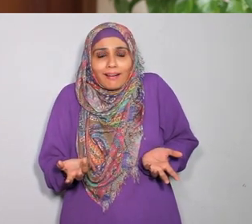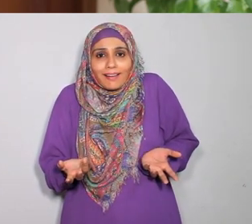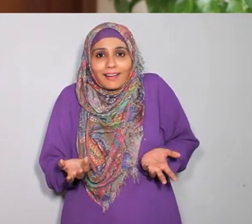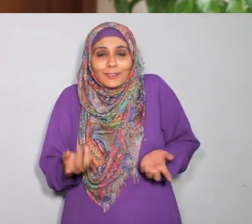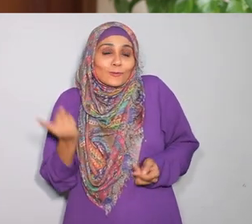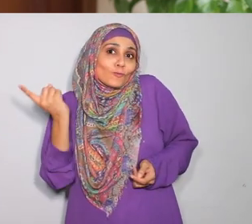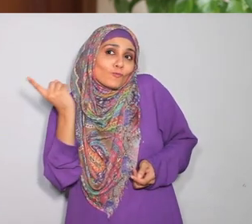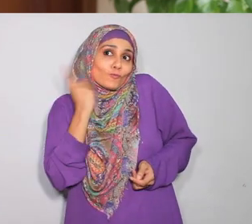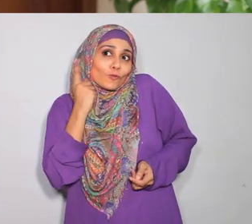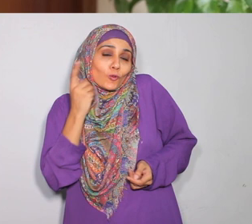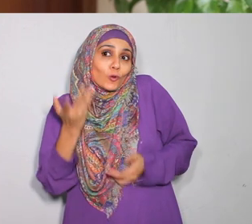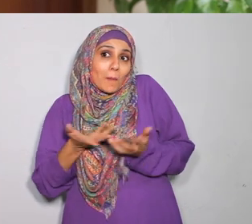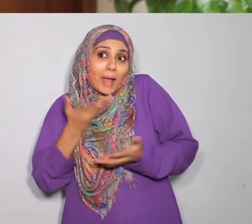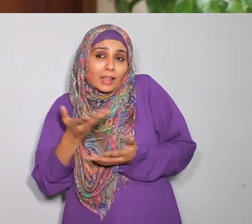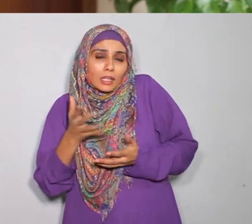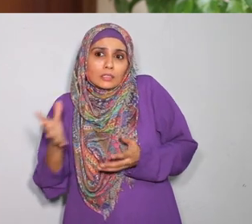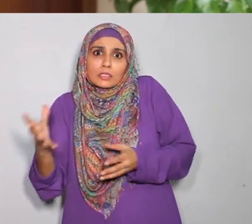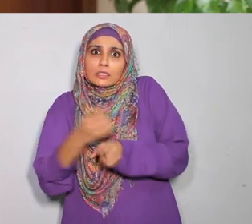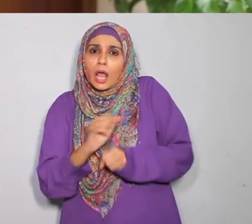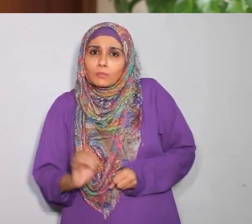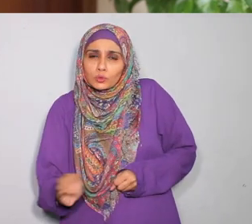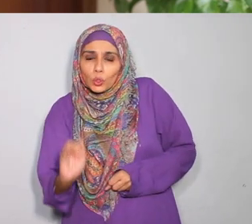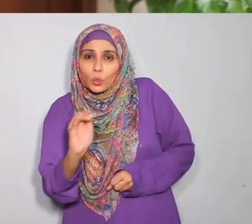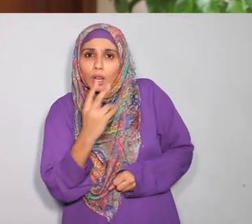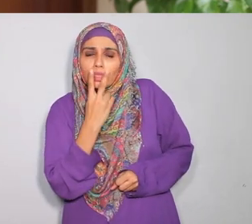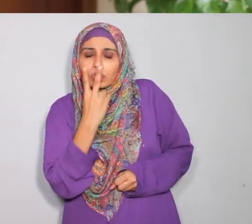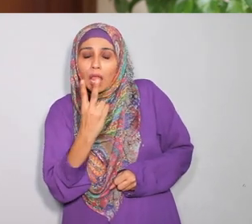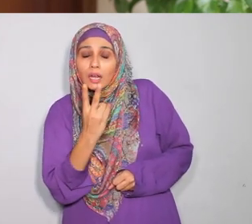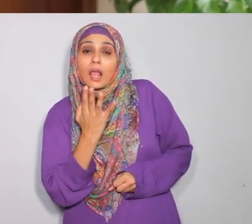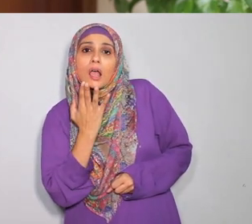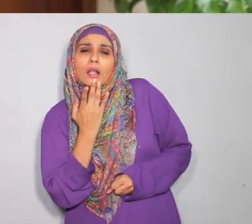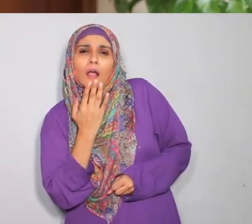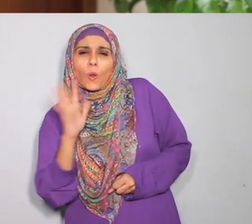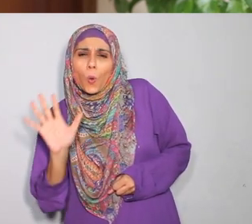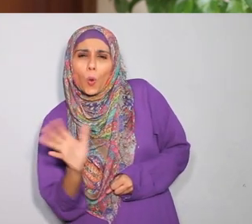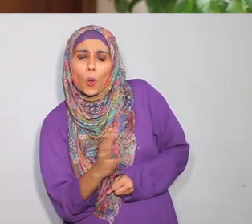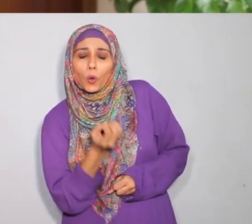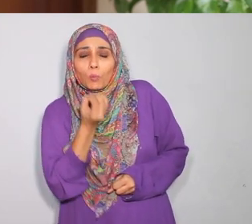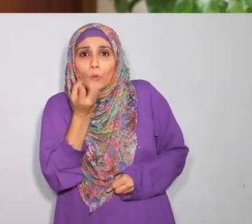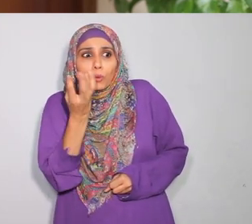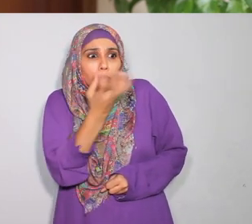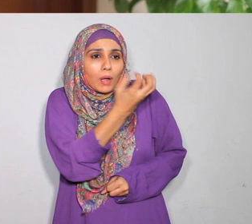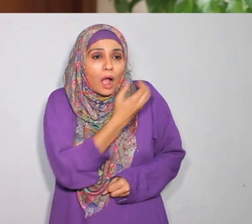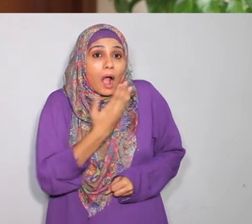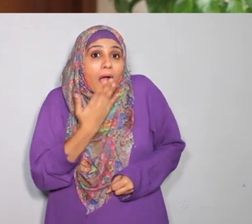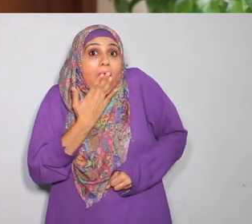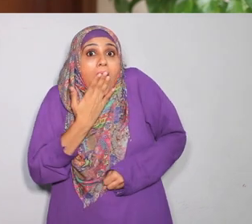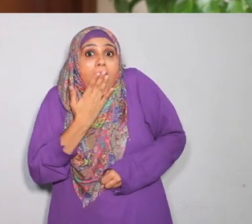में सुनते-सुनते सब चूहों को रंगीन धूल नजर आने लगे हैं